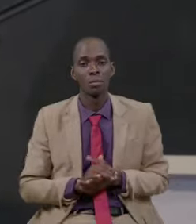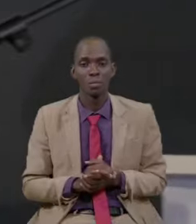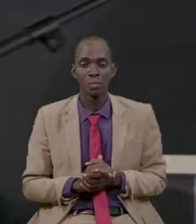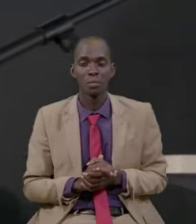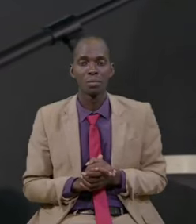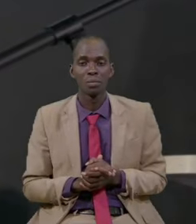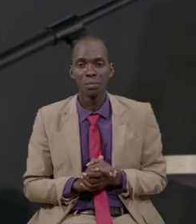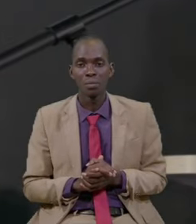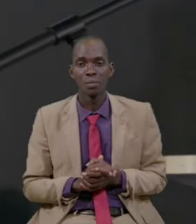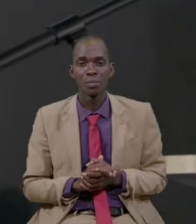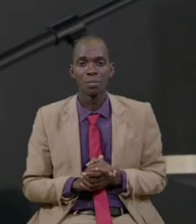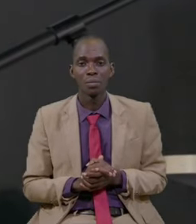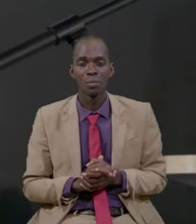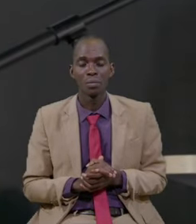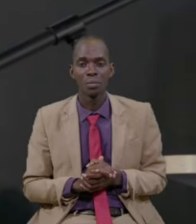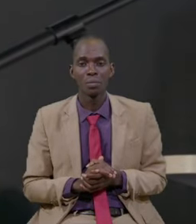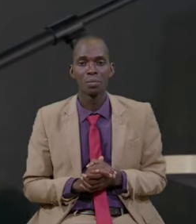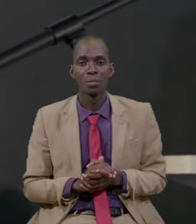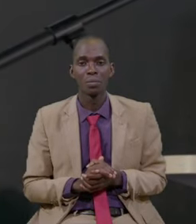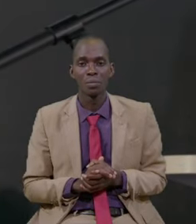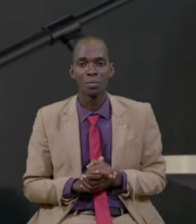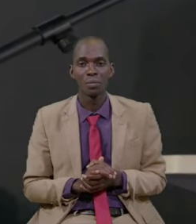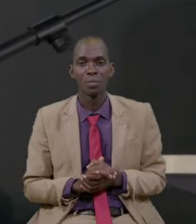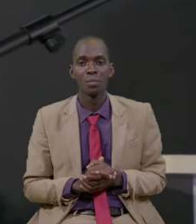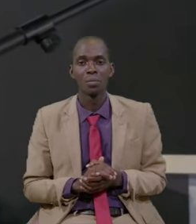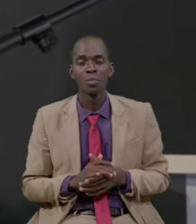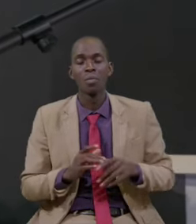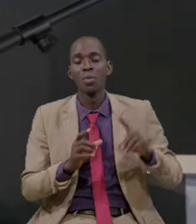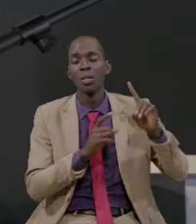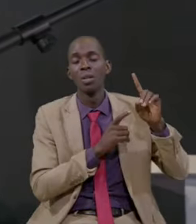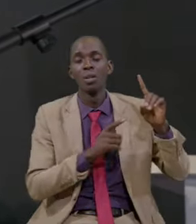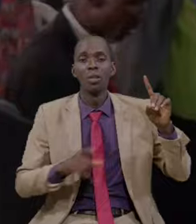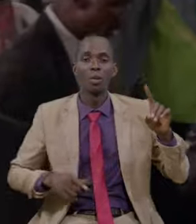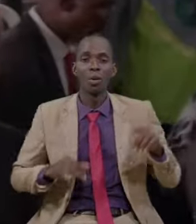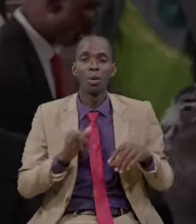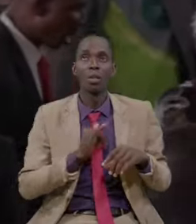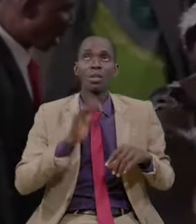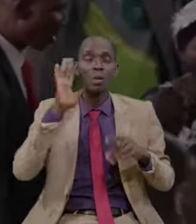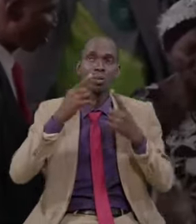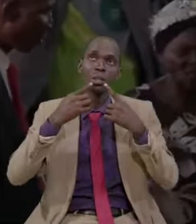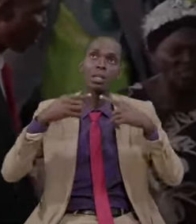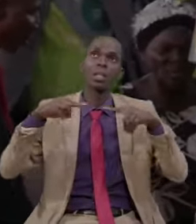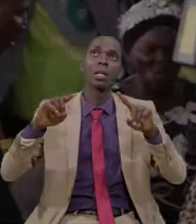Seigneur, je vais déclarer et pratiquer la parole du Seigneur.